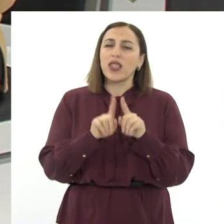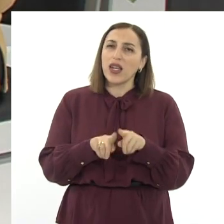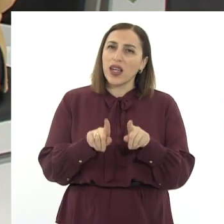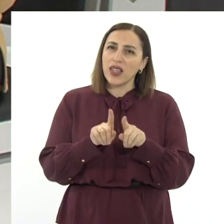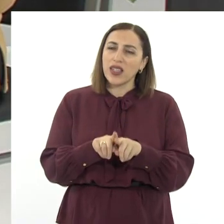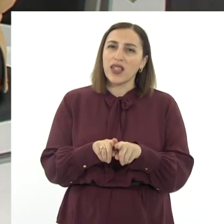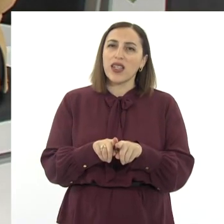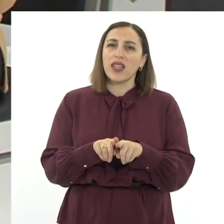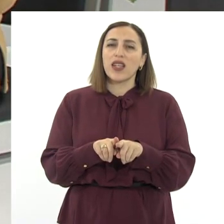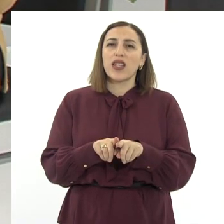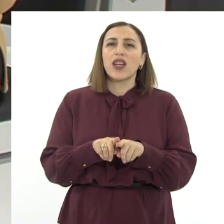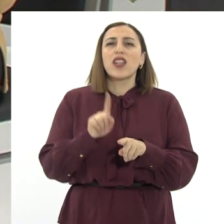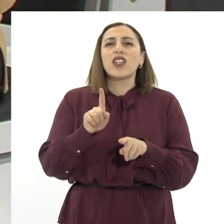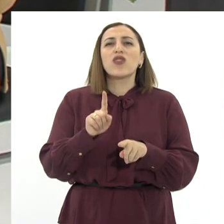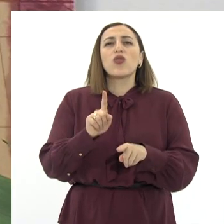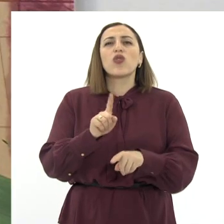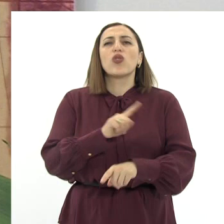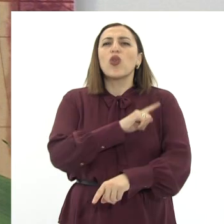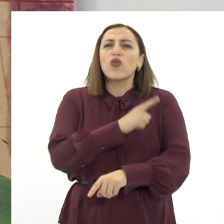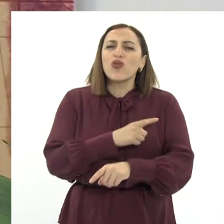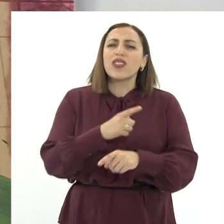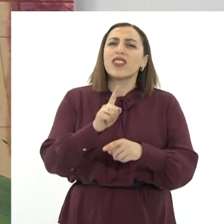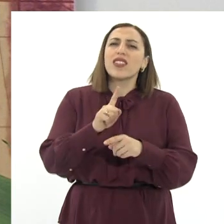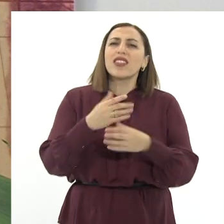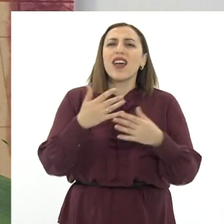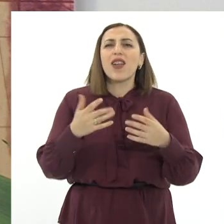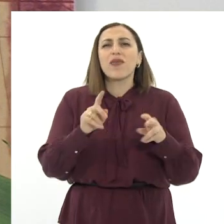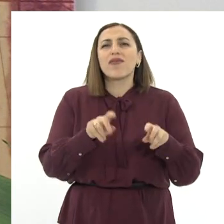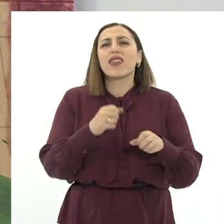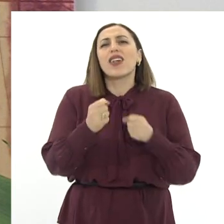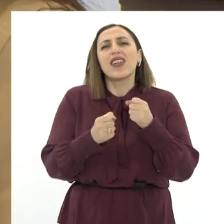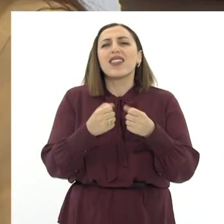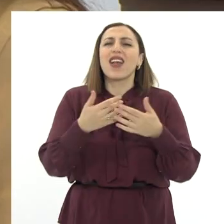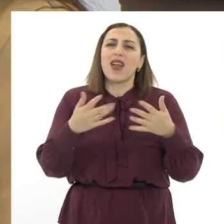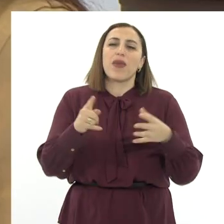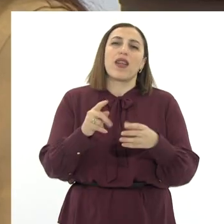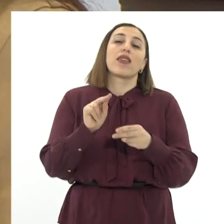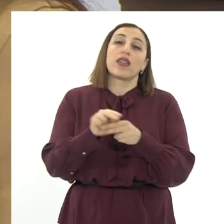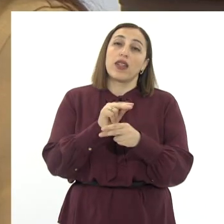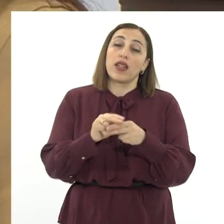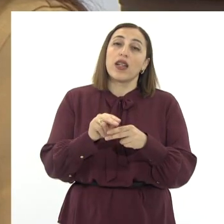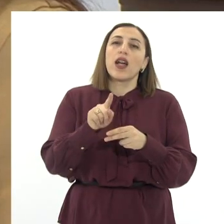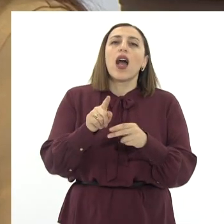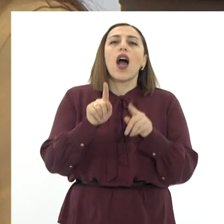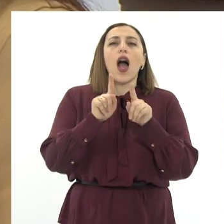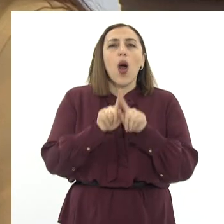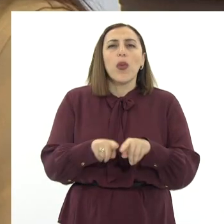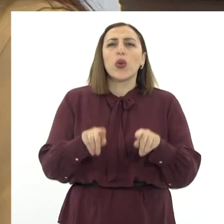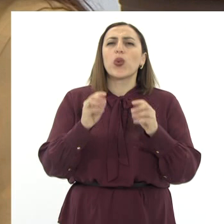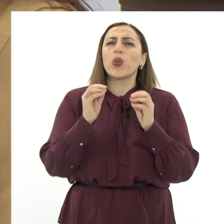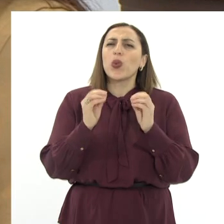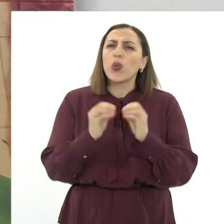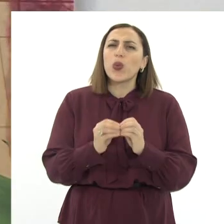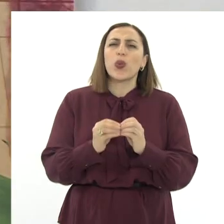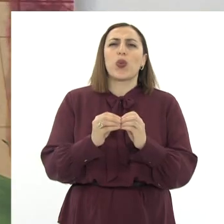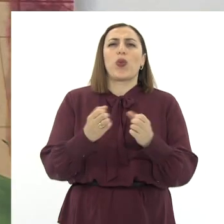հիմքերի վրա, դա կատարվում է ինչ որ ուժային կամ որոշակի ուրիշ կառույցներում։ Վարժեցումը ամենօրյա խիստ կրկնողություններ